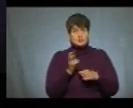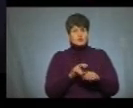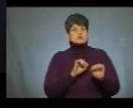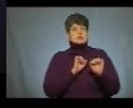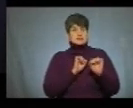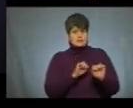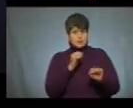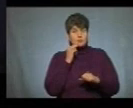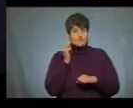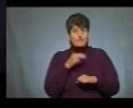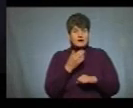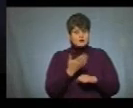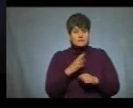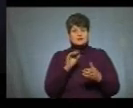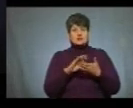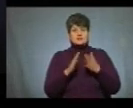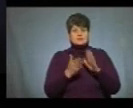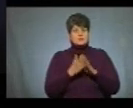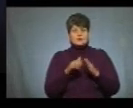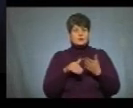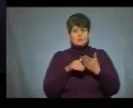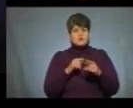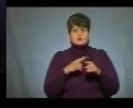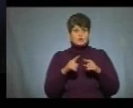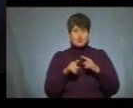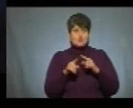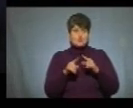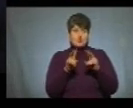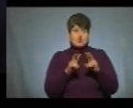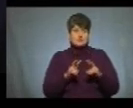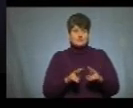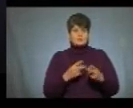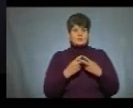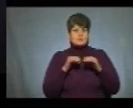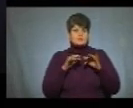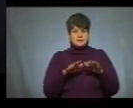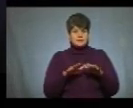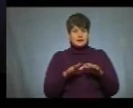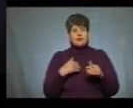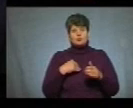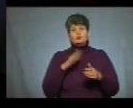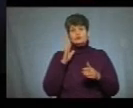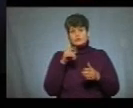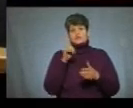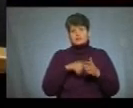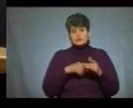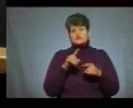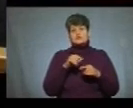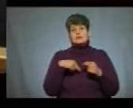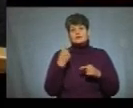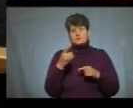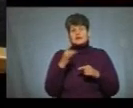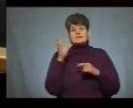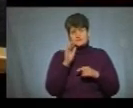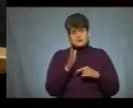захисник обвинуваченого. Ці обставини дійсно не сприяють швидкому розгляду кримінального провадження. Буду надіятися, що наступне судове засідання дійсно всі з'являться.